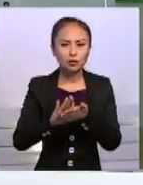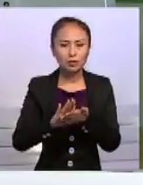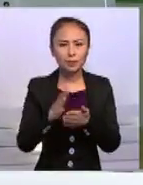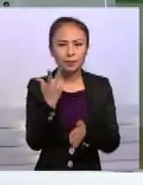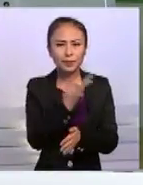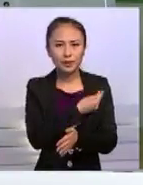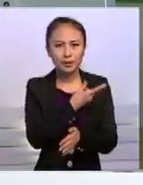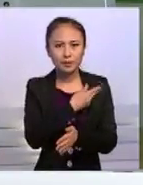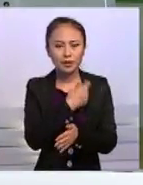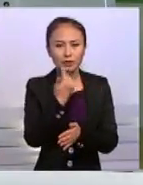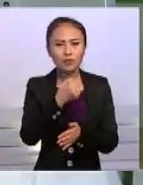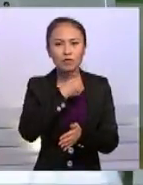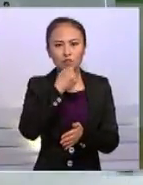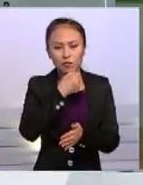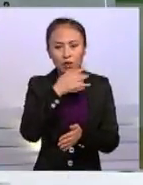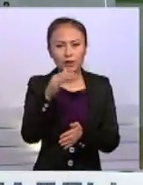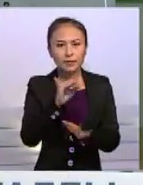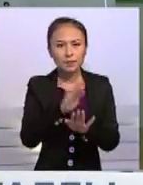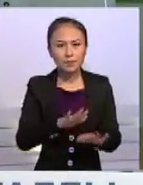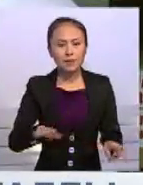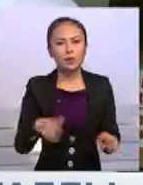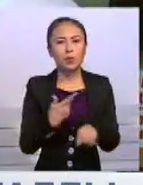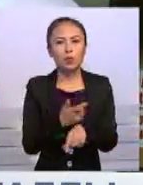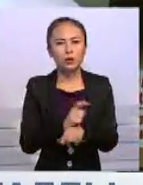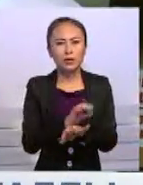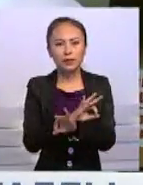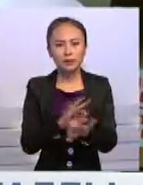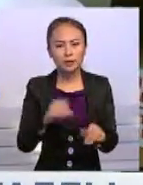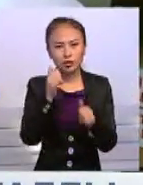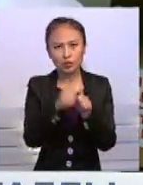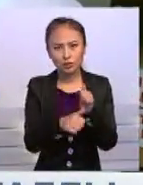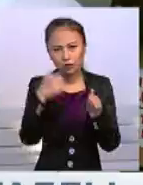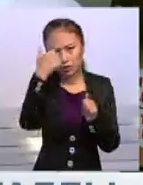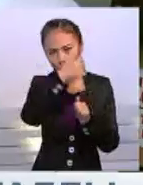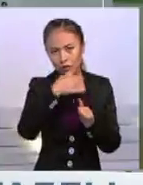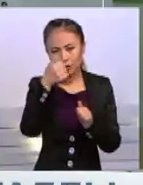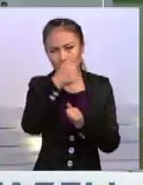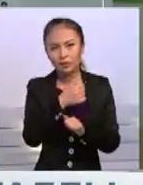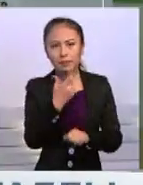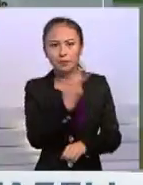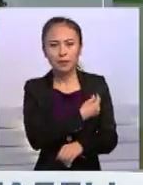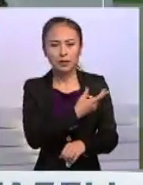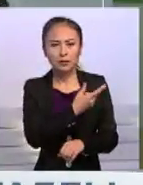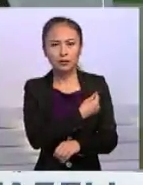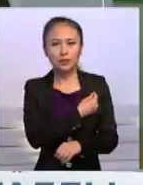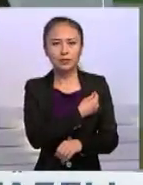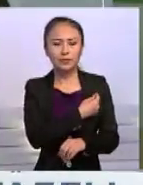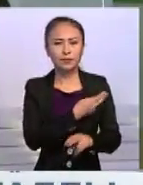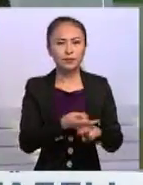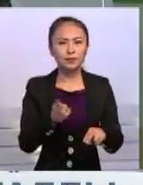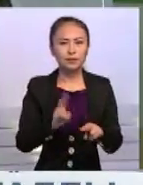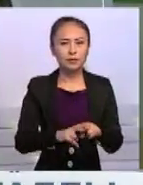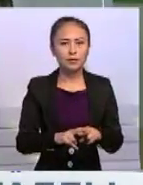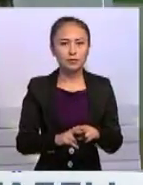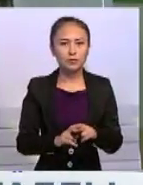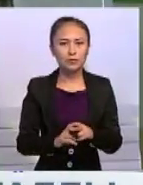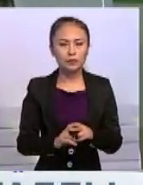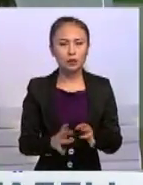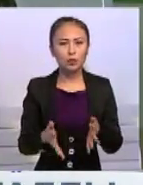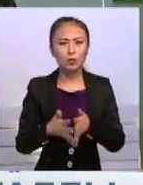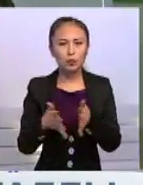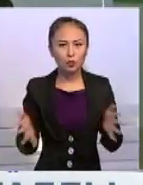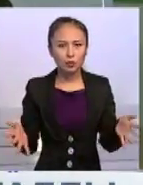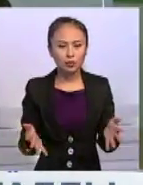препарат. Ересектерге де, балаларға да жағымды. Жылдан жылға біздің вакцинамен егілу контингенттеріміз көбейіп